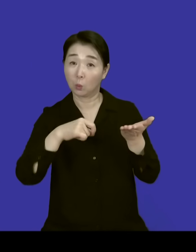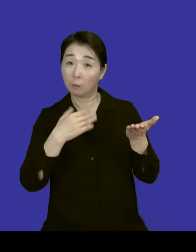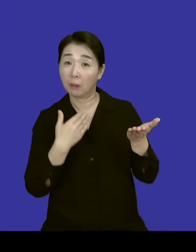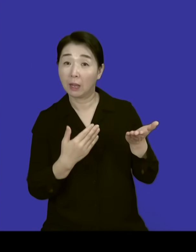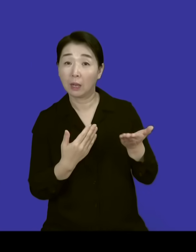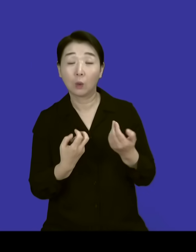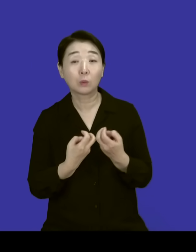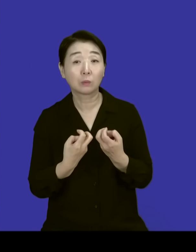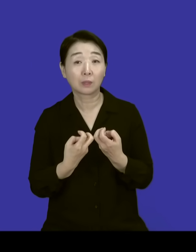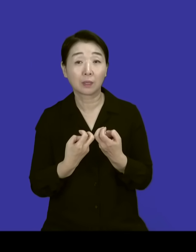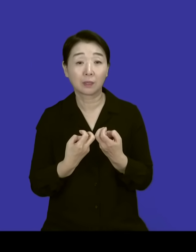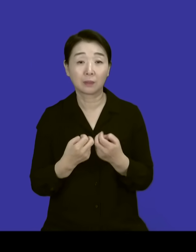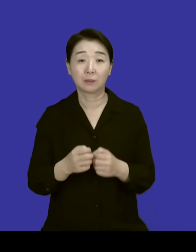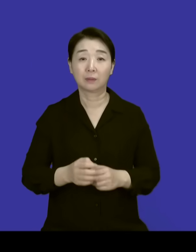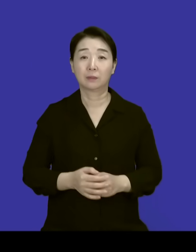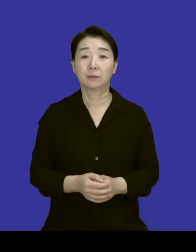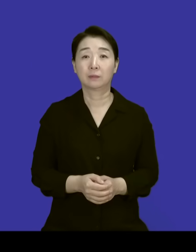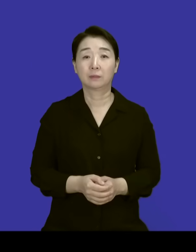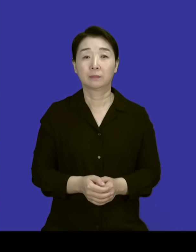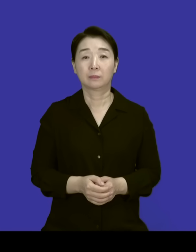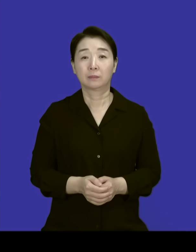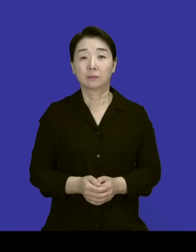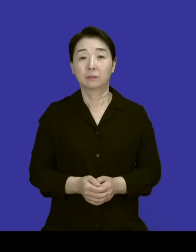작곡이라는 세계로 접어드셨을까요?